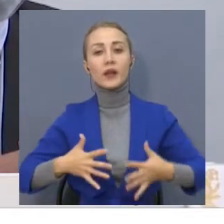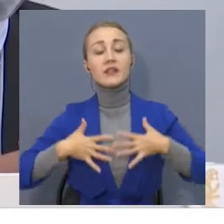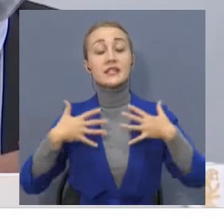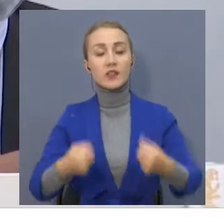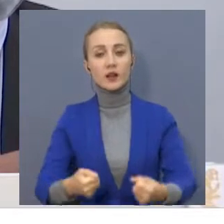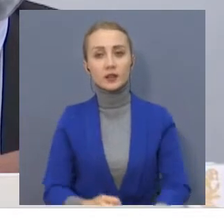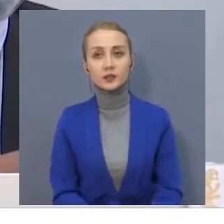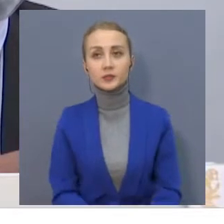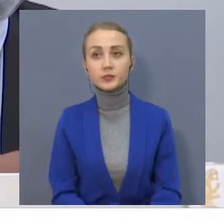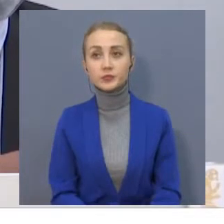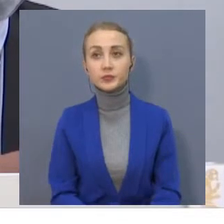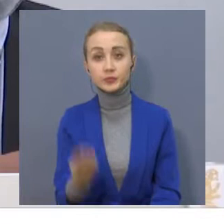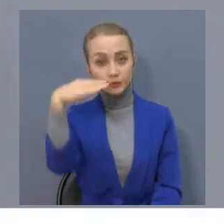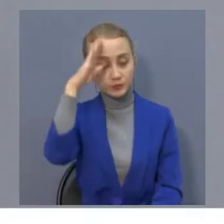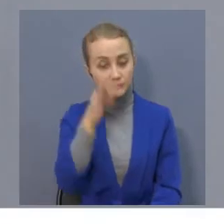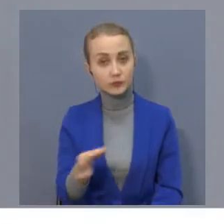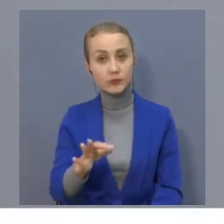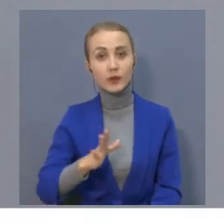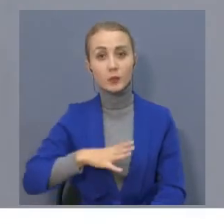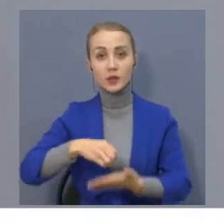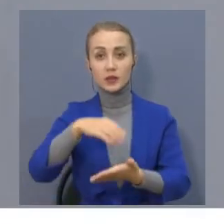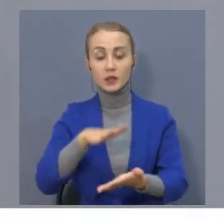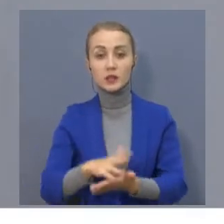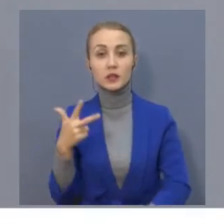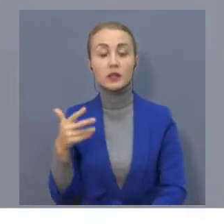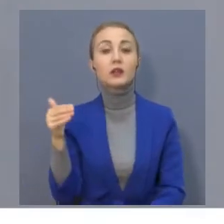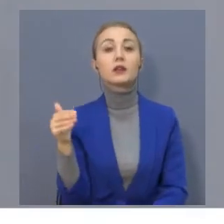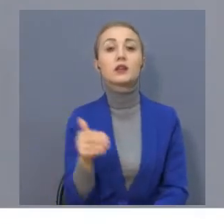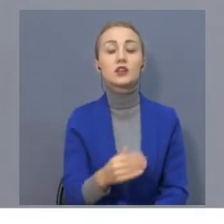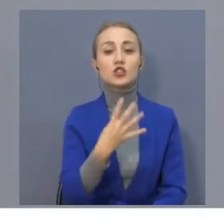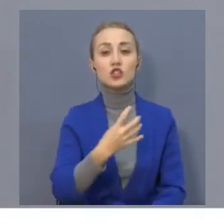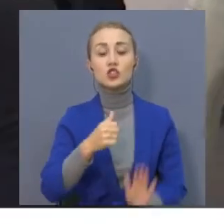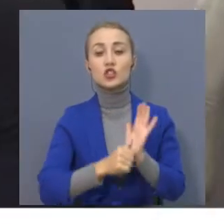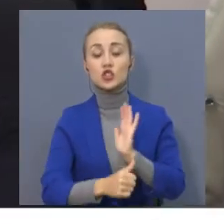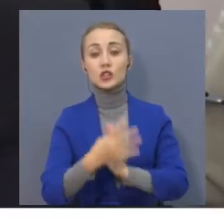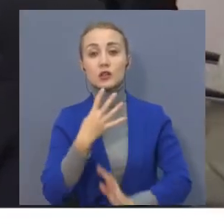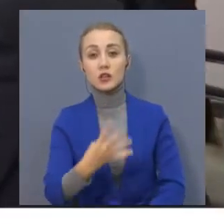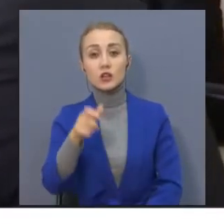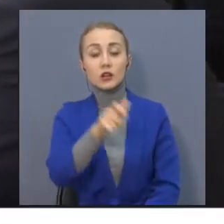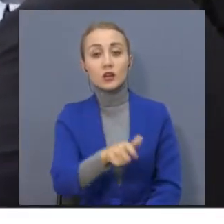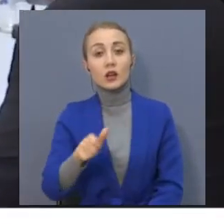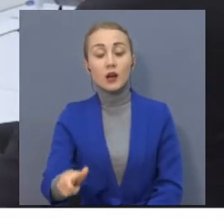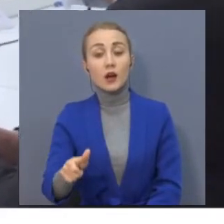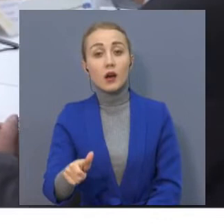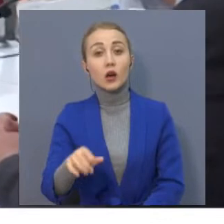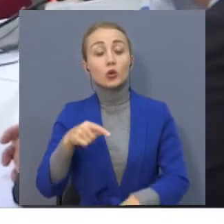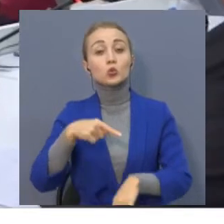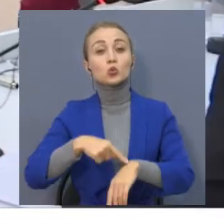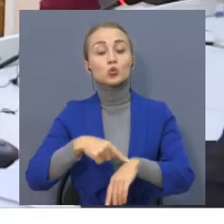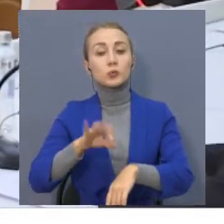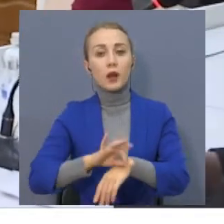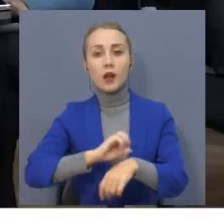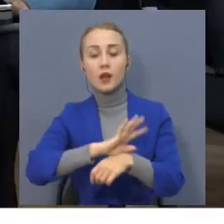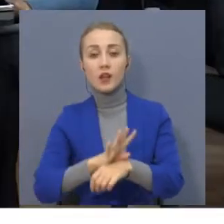Осы уақытқа дейін облыс аумағында коронавирус белгілері анықталған 3464 адам тіркелген, оның 94% жазылып